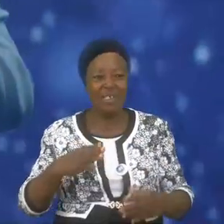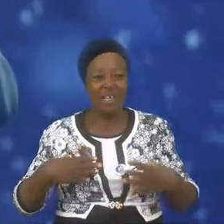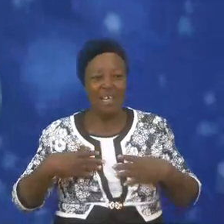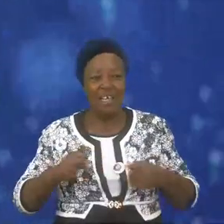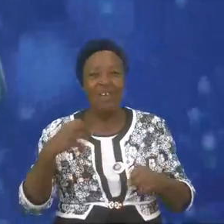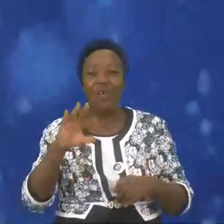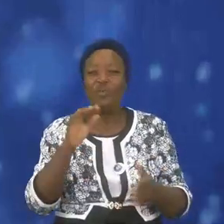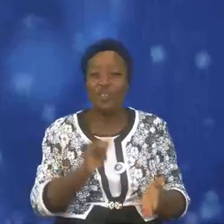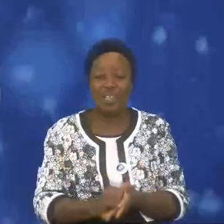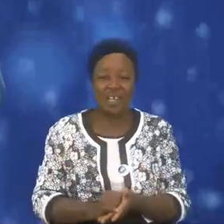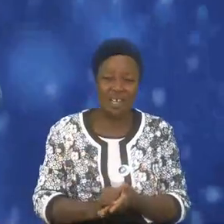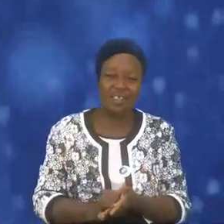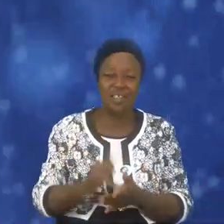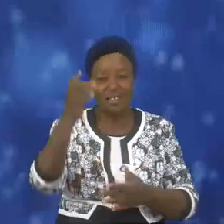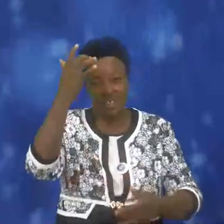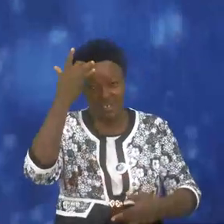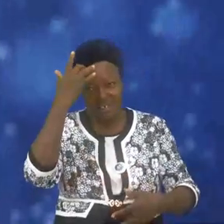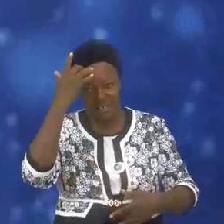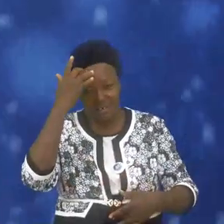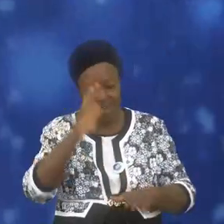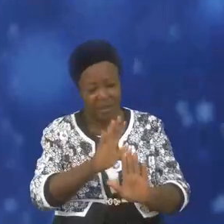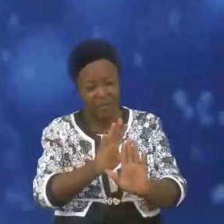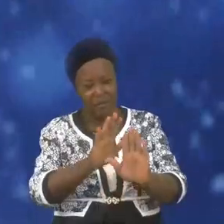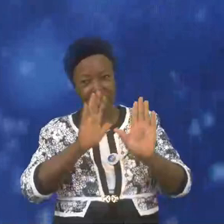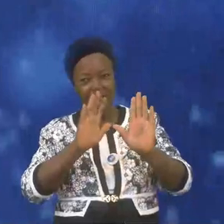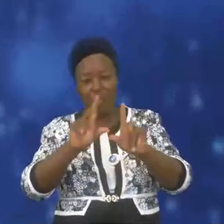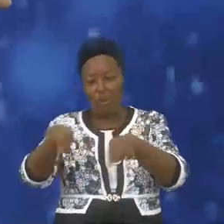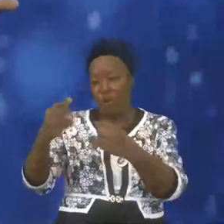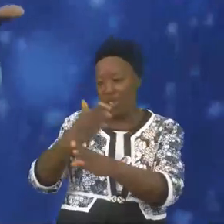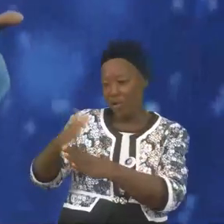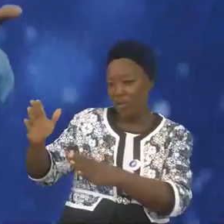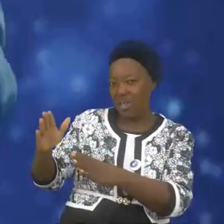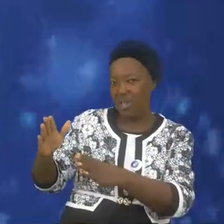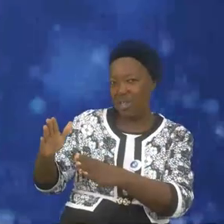est partie. La foi est entrée. Pour Nebuchadnezzar,